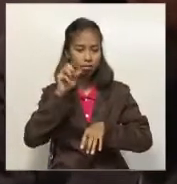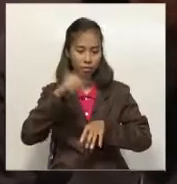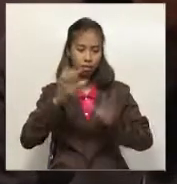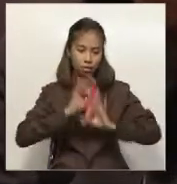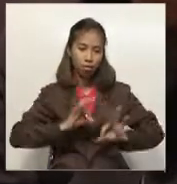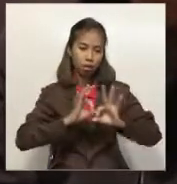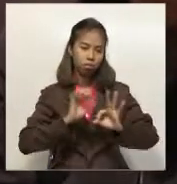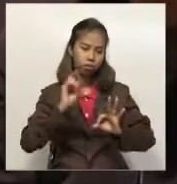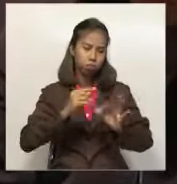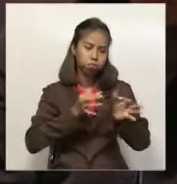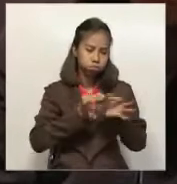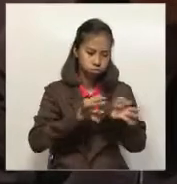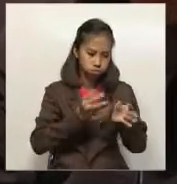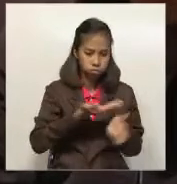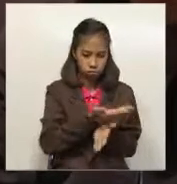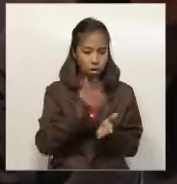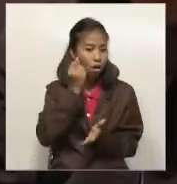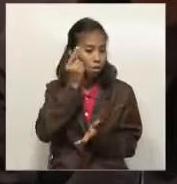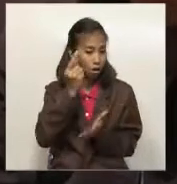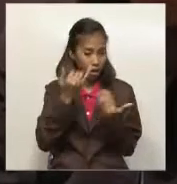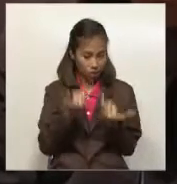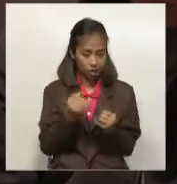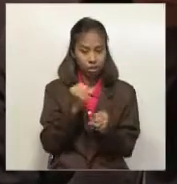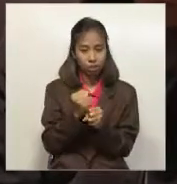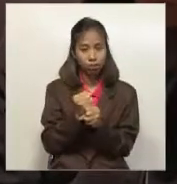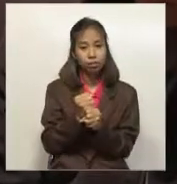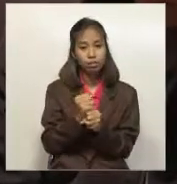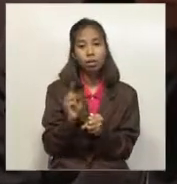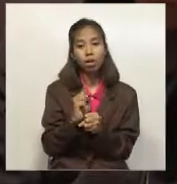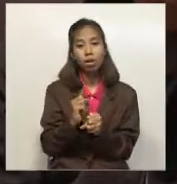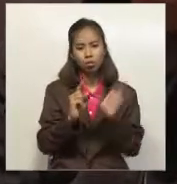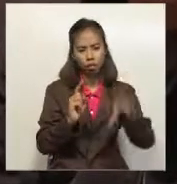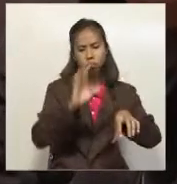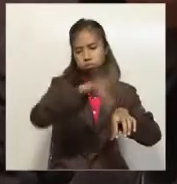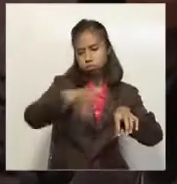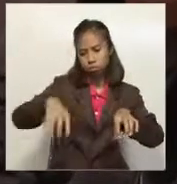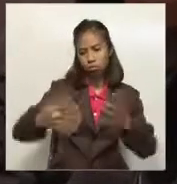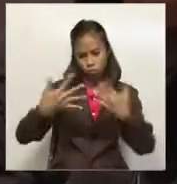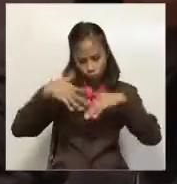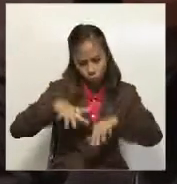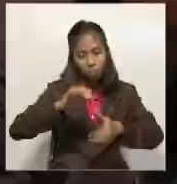วมกันว่าต่อไปนี้นะครับการบริหารการน้ำจะต้องทำด้วยกันทุกฝ่าย